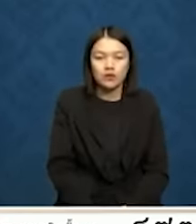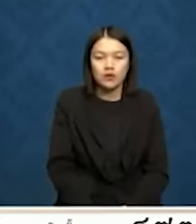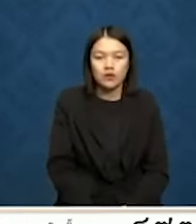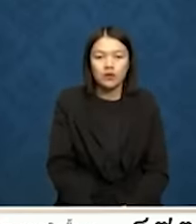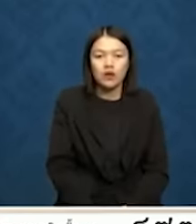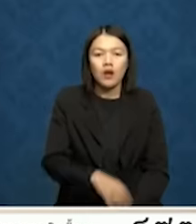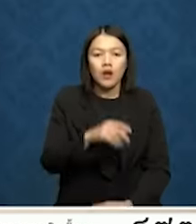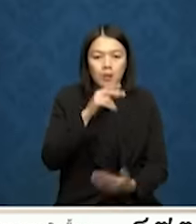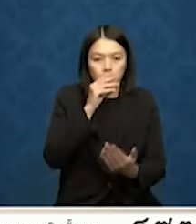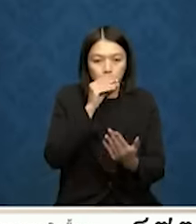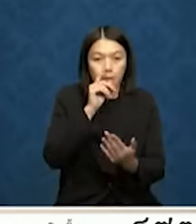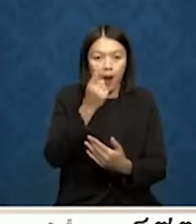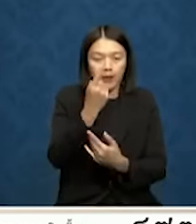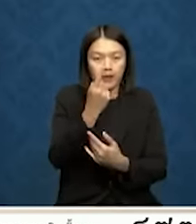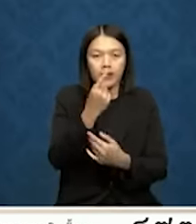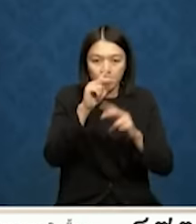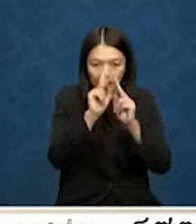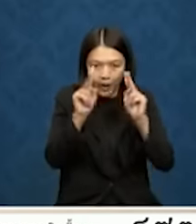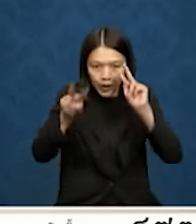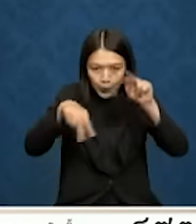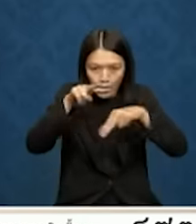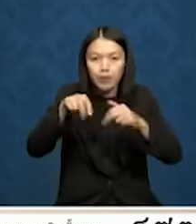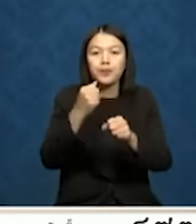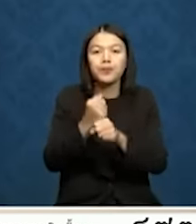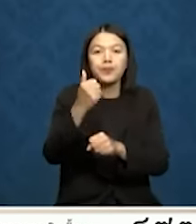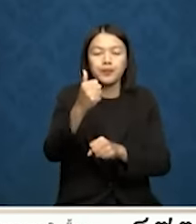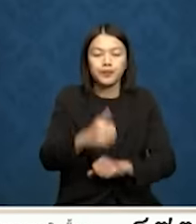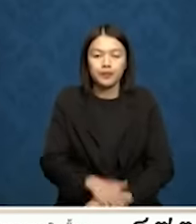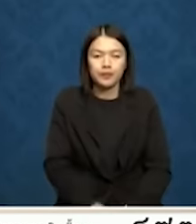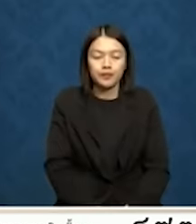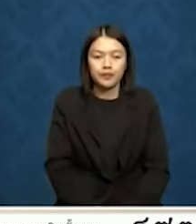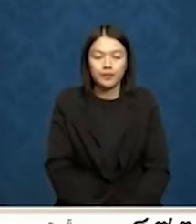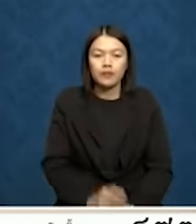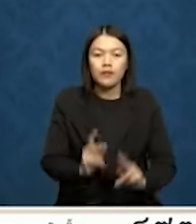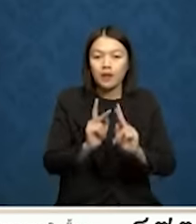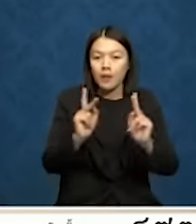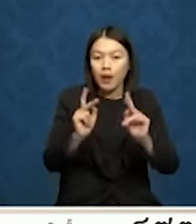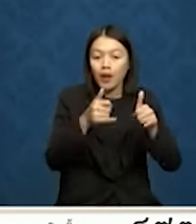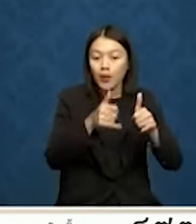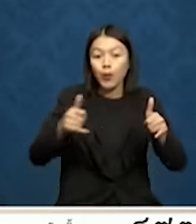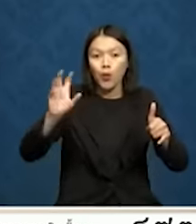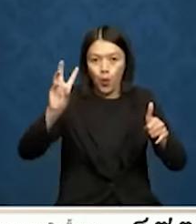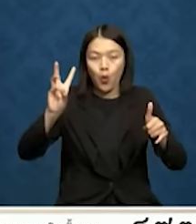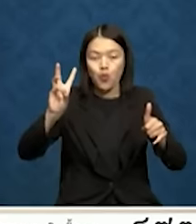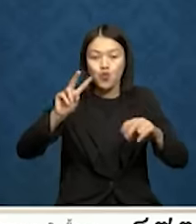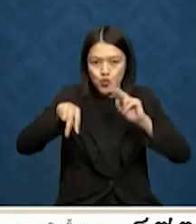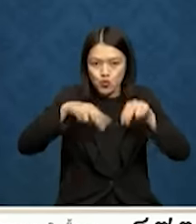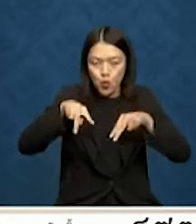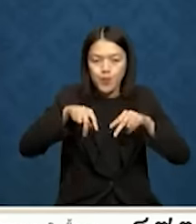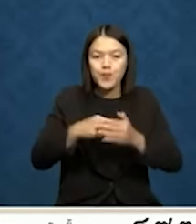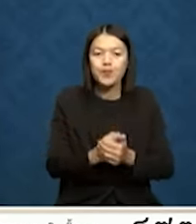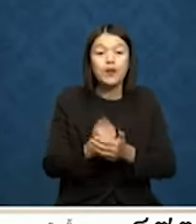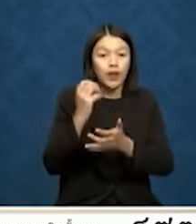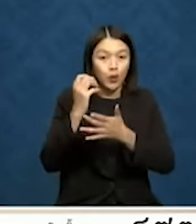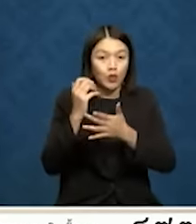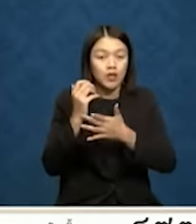ก็จะตรวจสอบดูได้นะครับเราจะมีการตรวจสอบทั้งโดยกรรมการ6ท่านแล้วโดยระบบอิเล็กทรอนิกส์